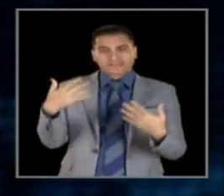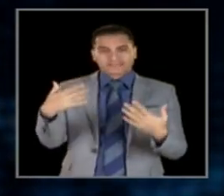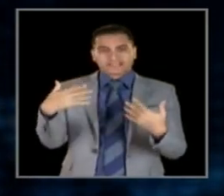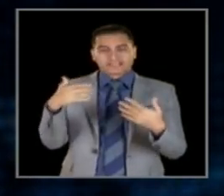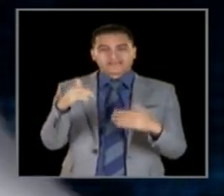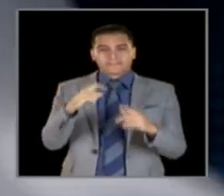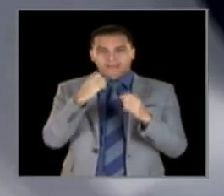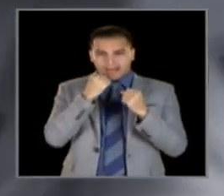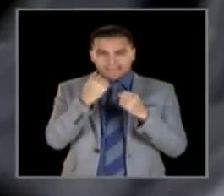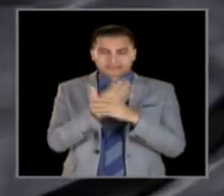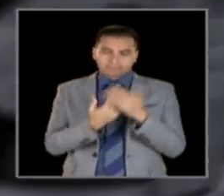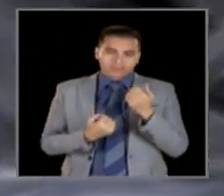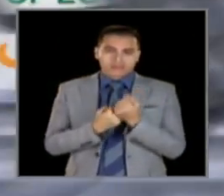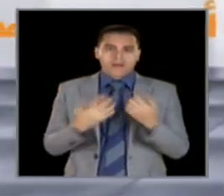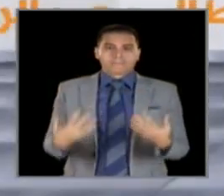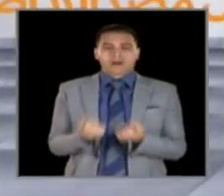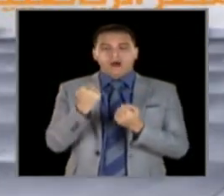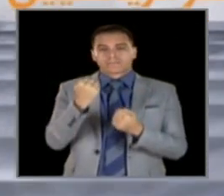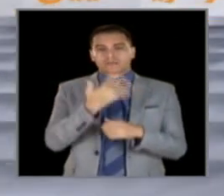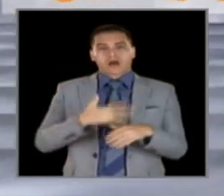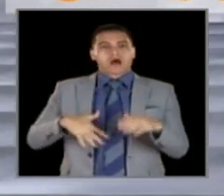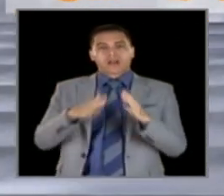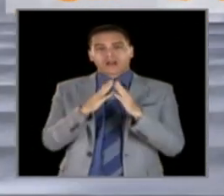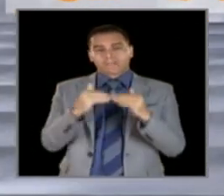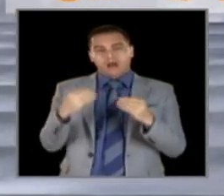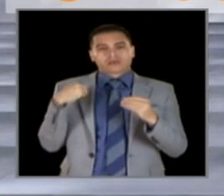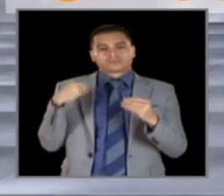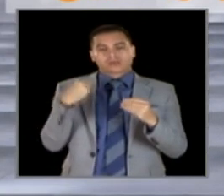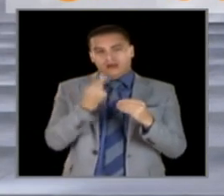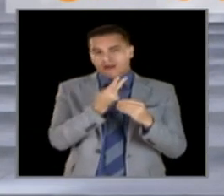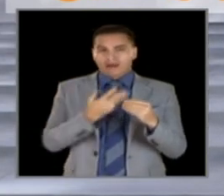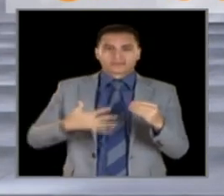4,125,000 جنيه من البنك الأهلي لرعاية أبطال مصر الرياضيين.